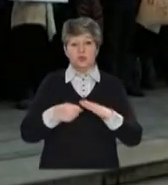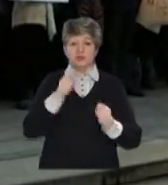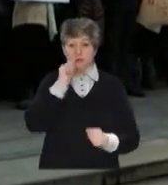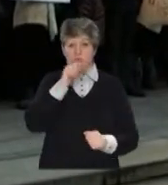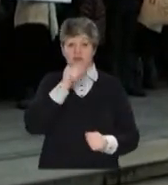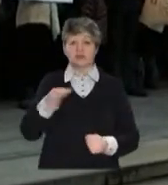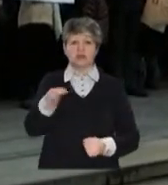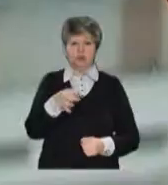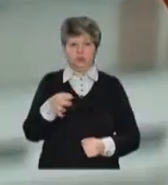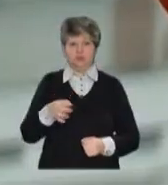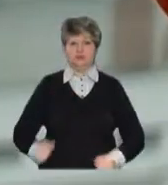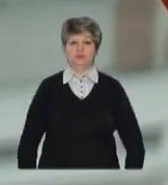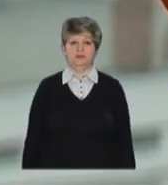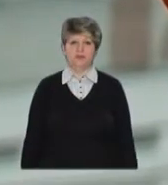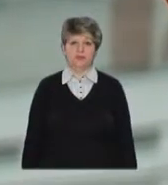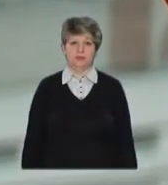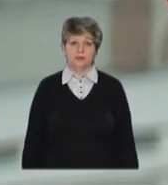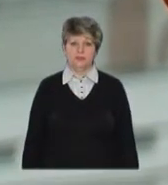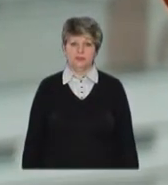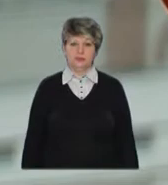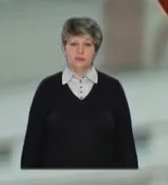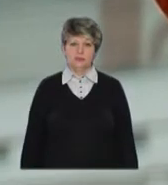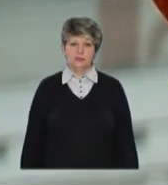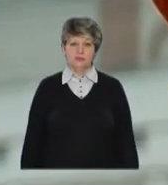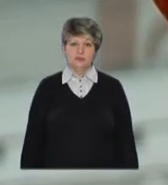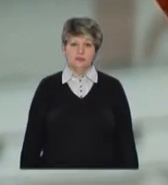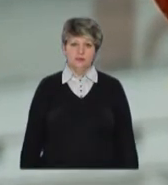Донецької та Луганської областях Юля Проценко Сергій Резніченко Черкаська служба новин